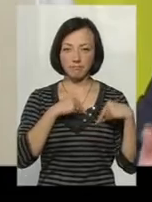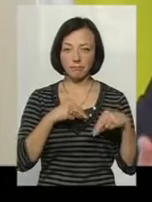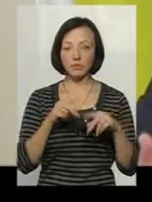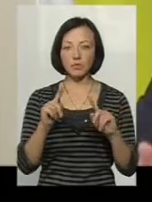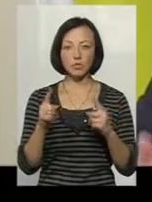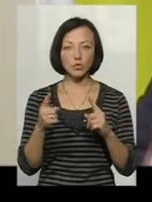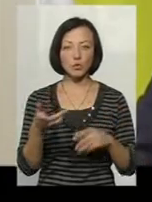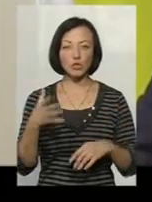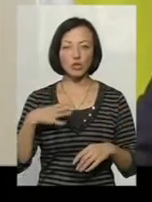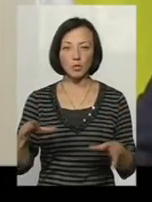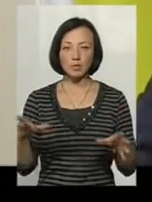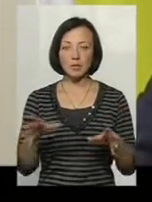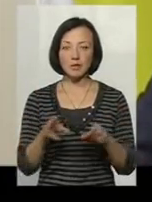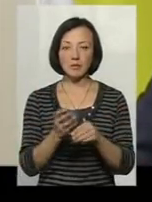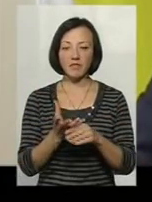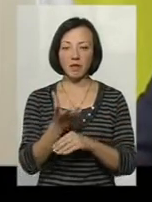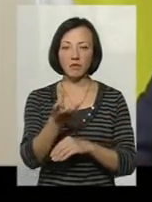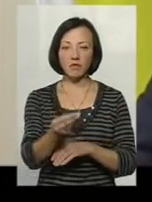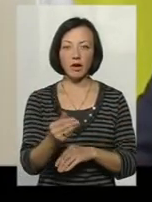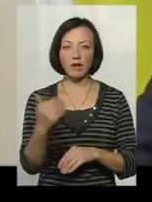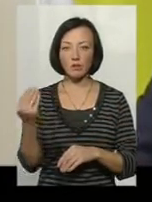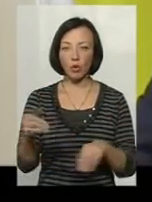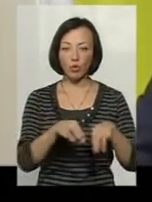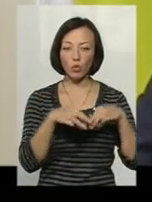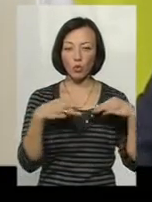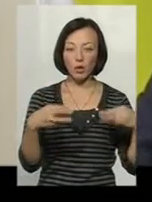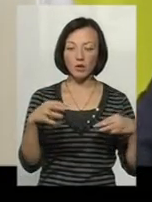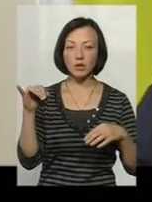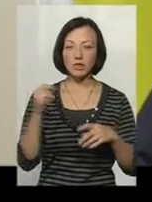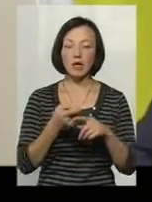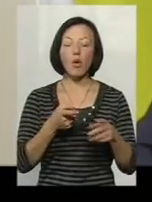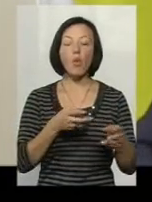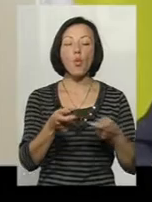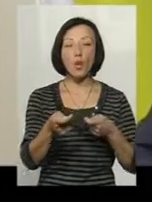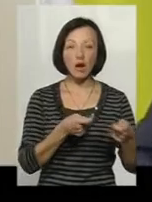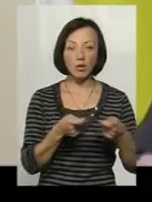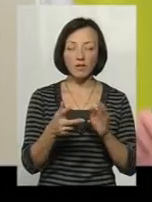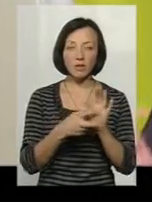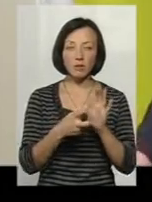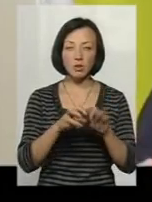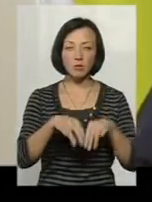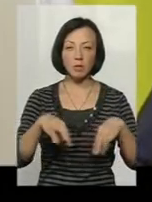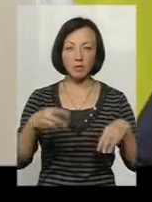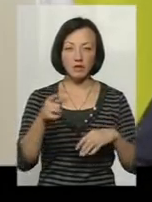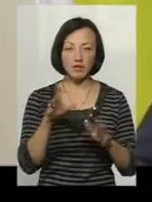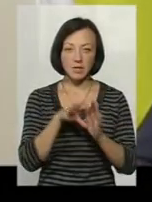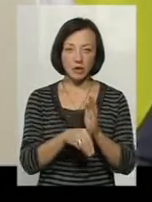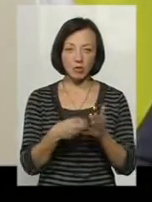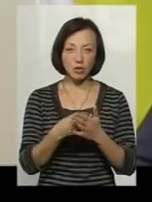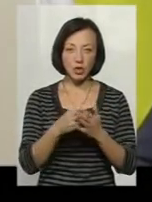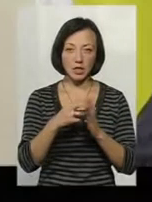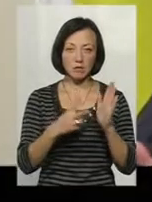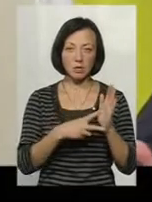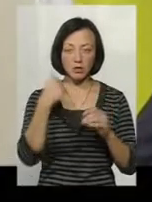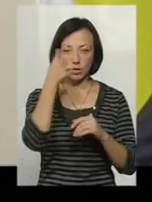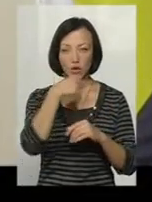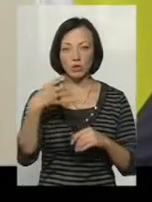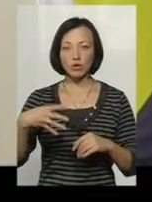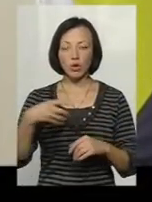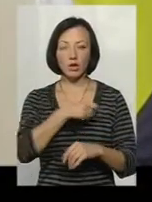ми очікуємо співфінансування не тільки з боку уряду, а це 800 мільйонів гривень, які закладені вже в бюджеті 2017 року.